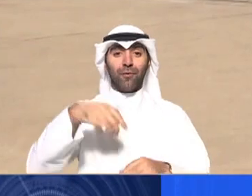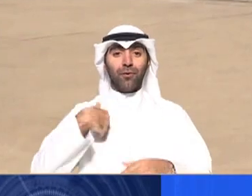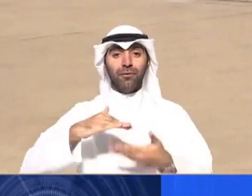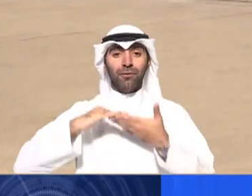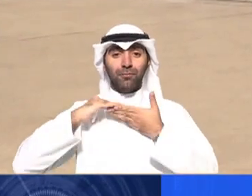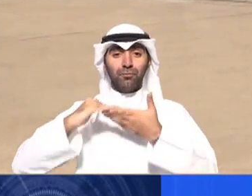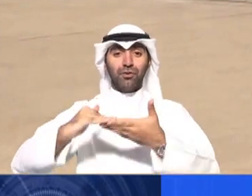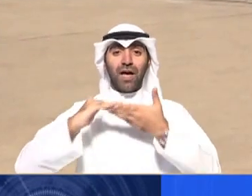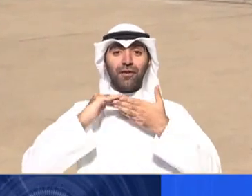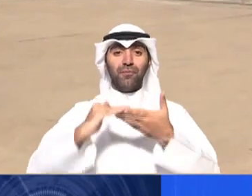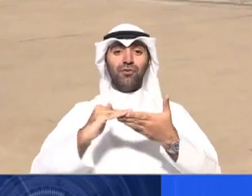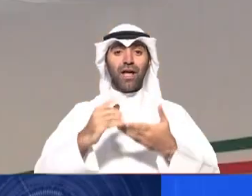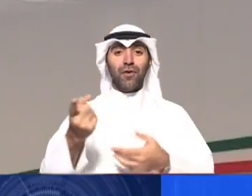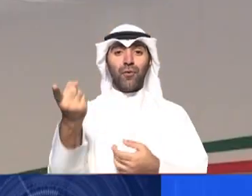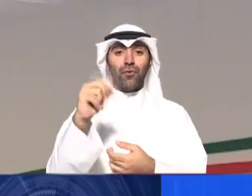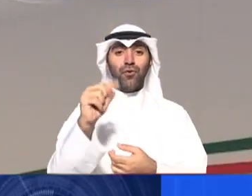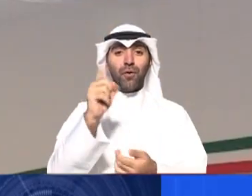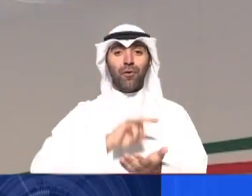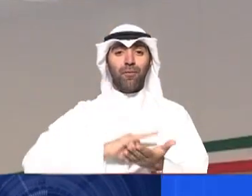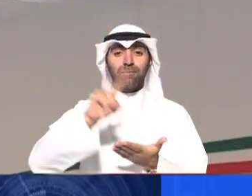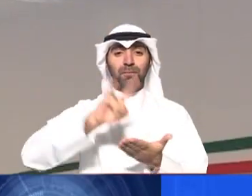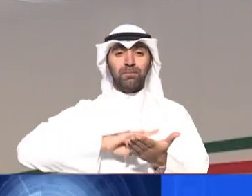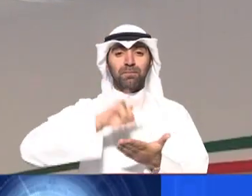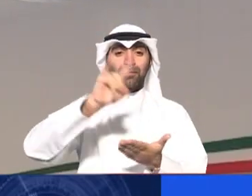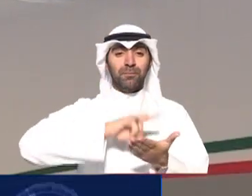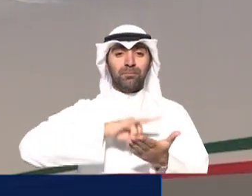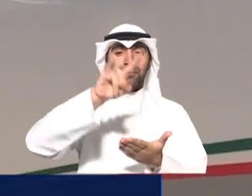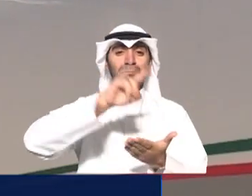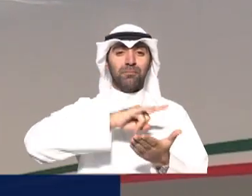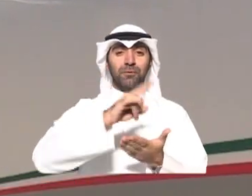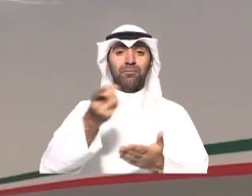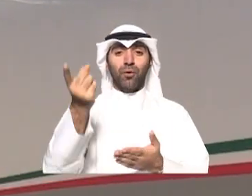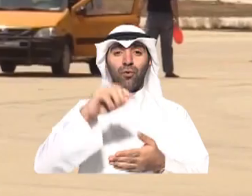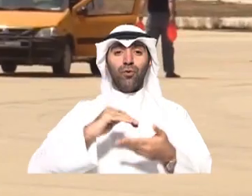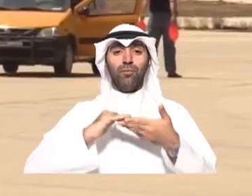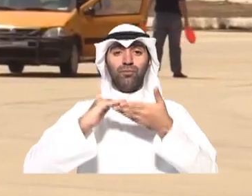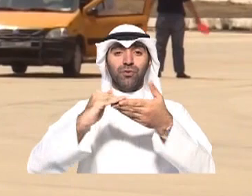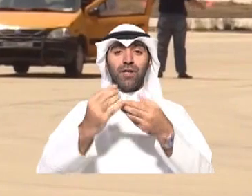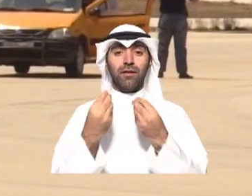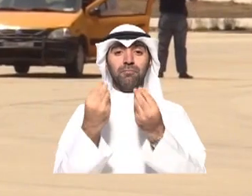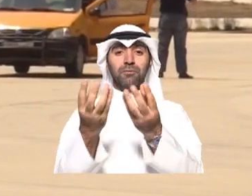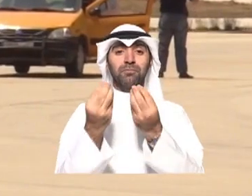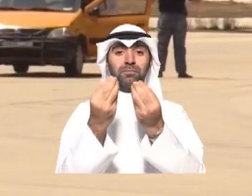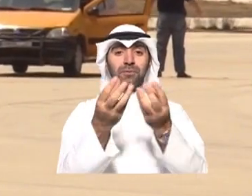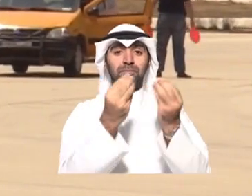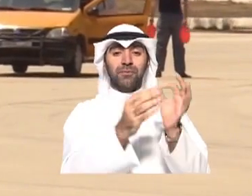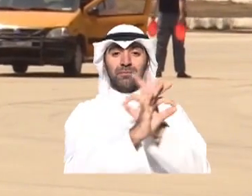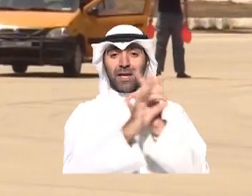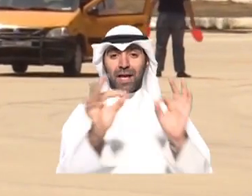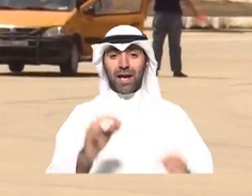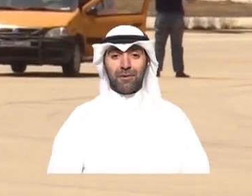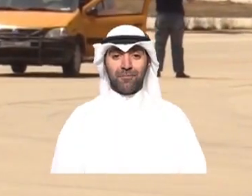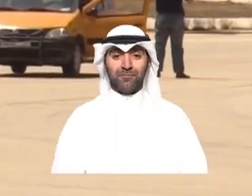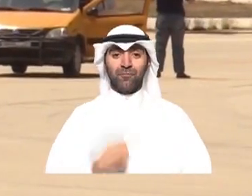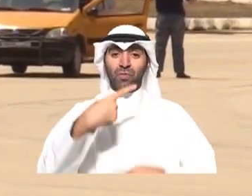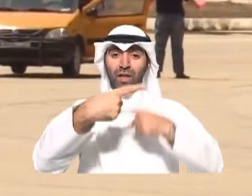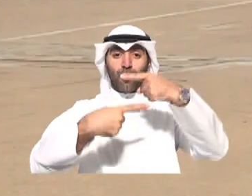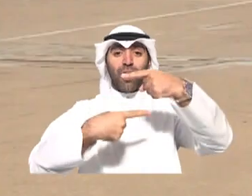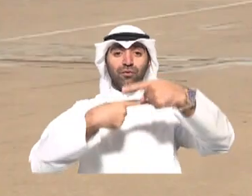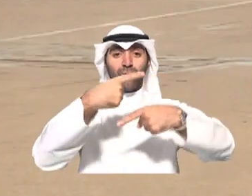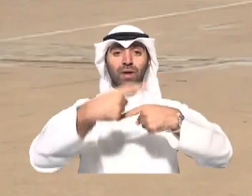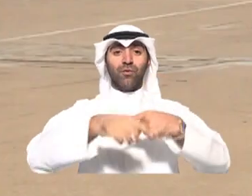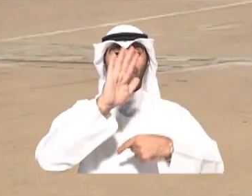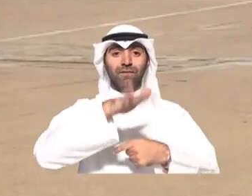الجسر الجوي الإنساني بين الدولتين الشقيقتين. يتواصل الجسر الجوي بين دولة الكويت